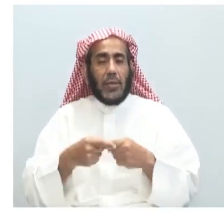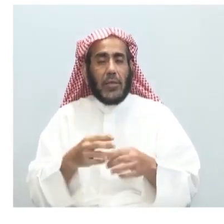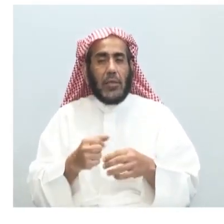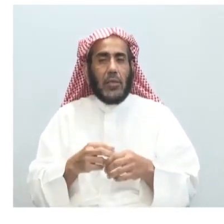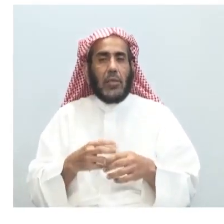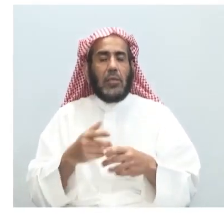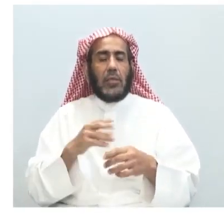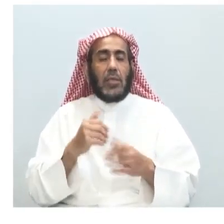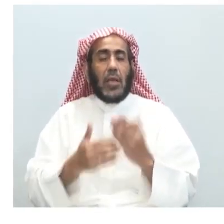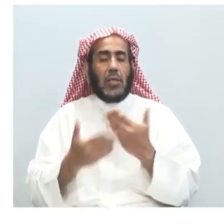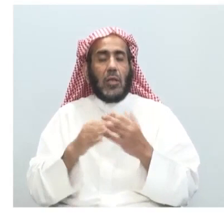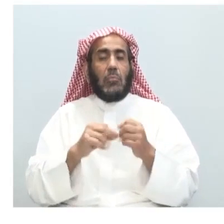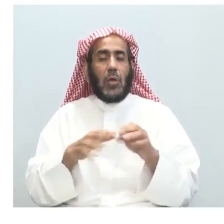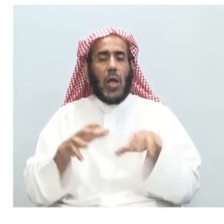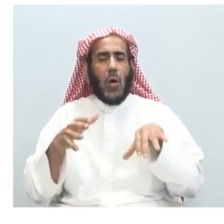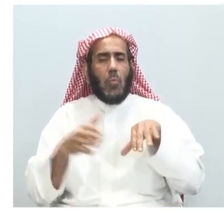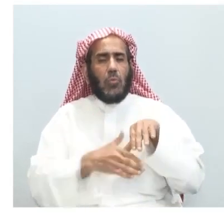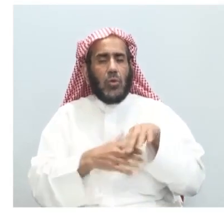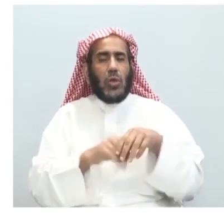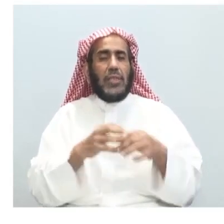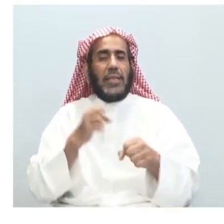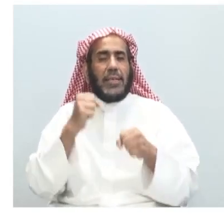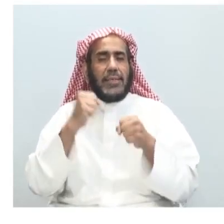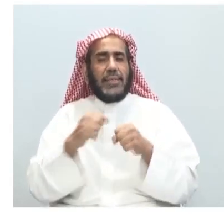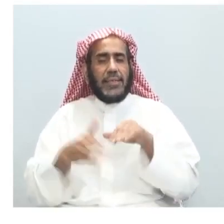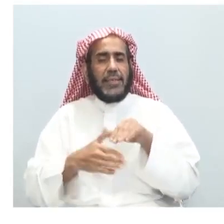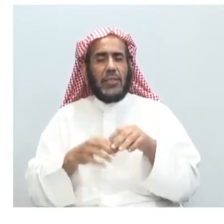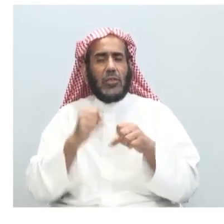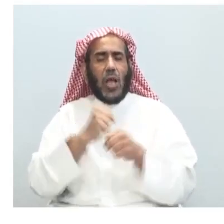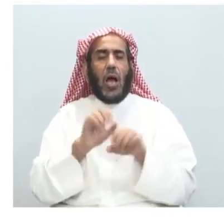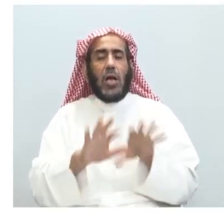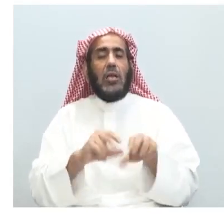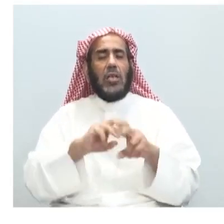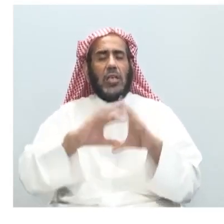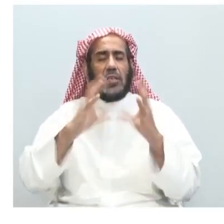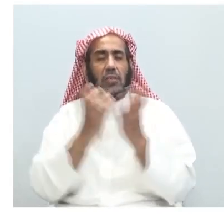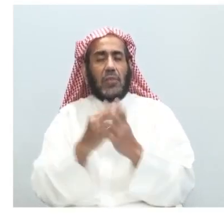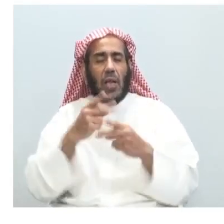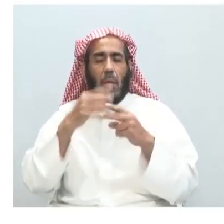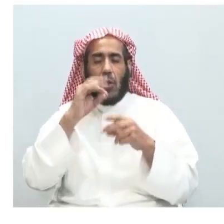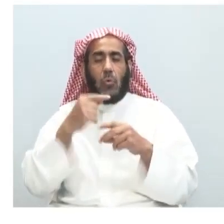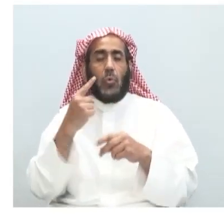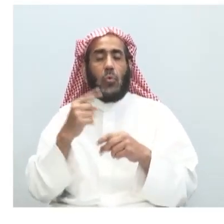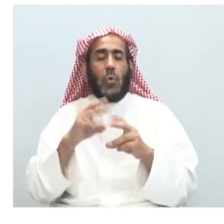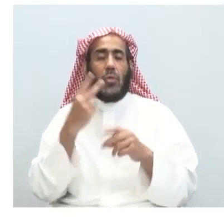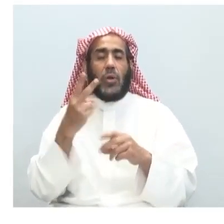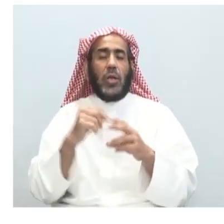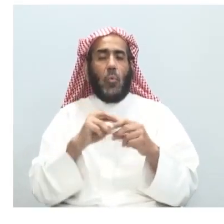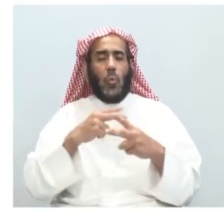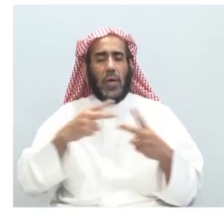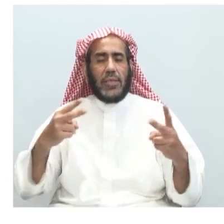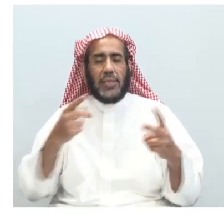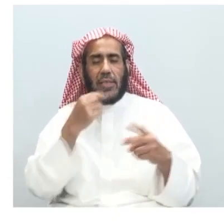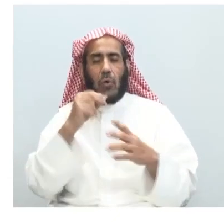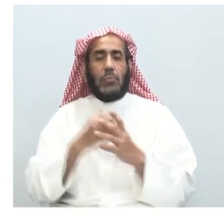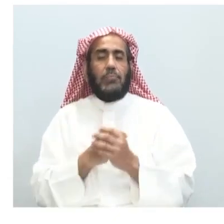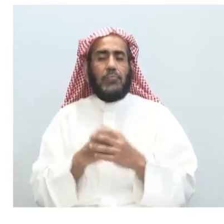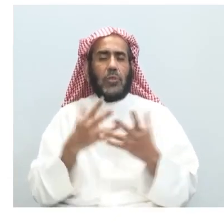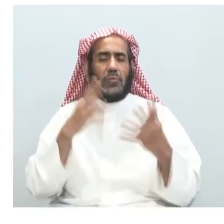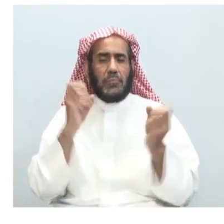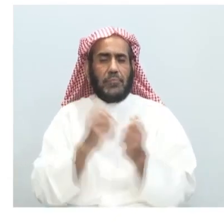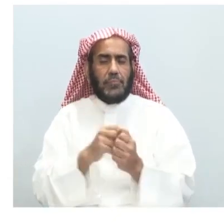تستخدم ايضا كمستودع للتخزين الطاقه صف التراكيب السكريات الاحاديه والثنائيه وعديده التسكر